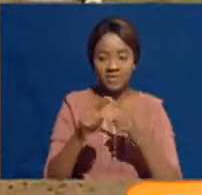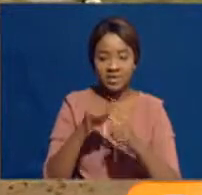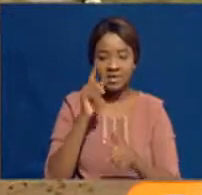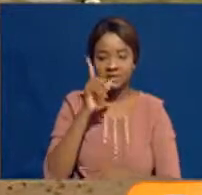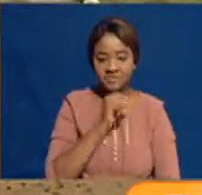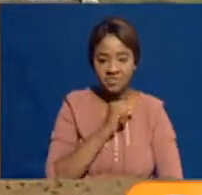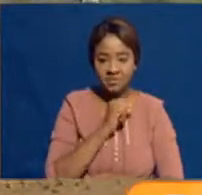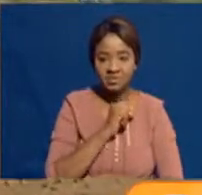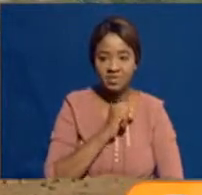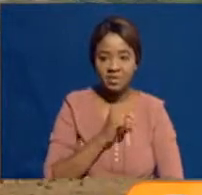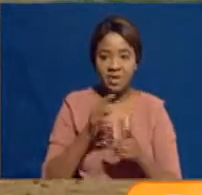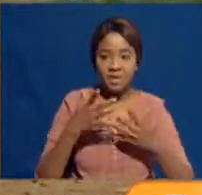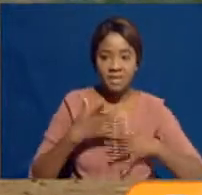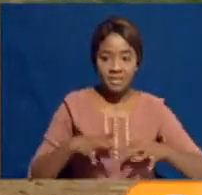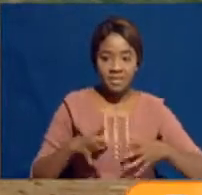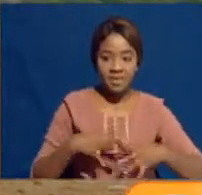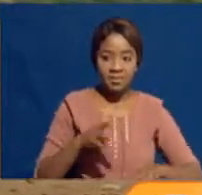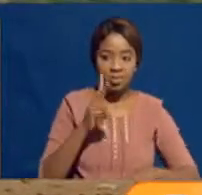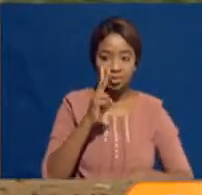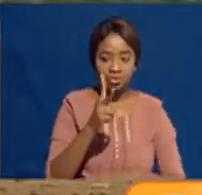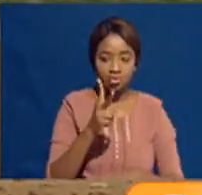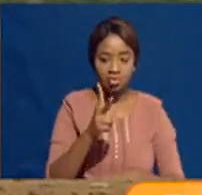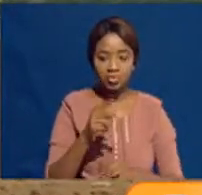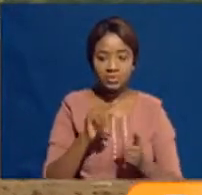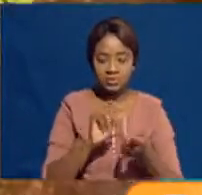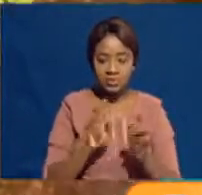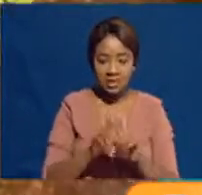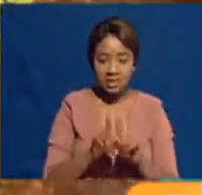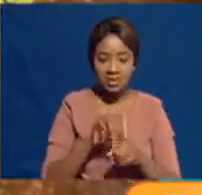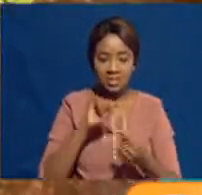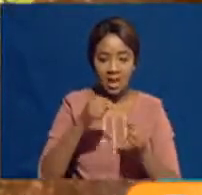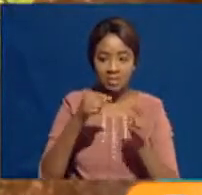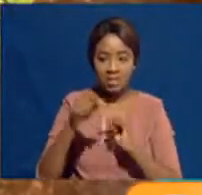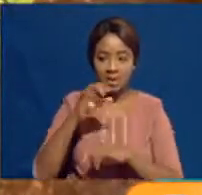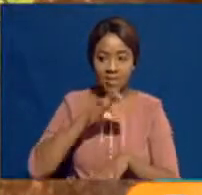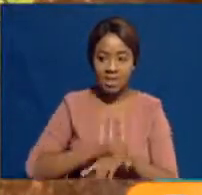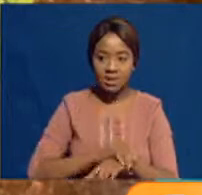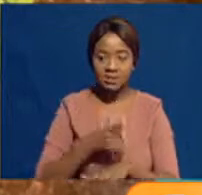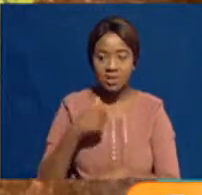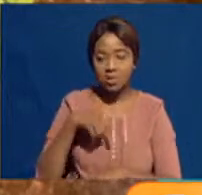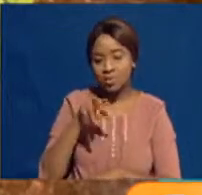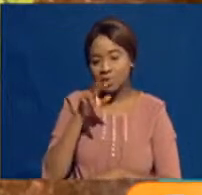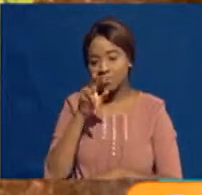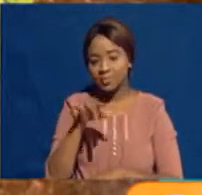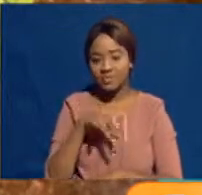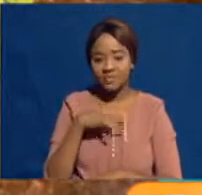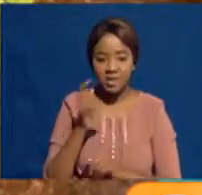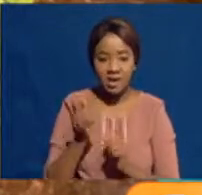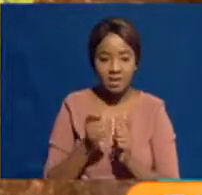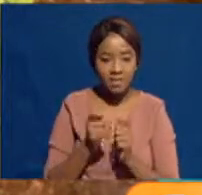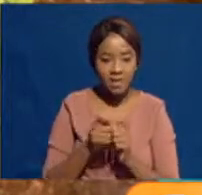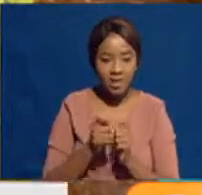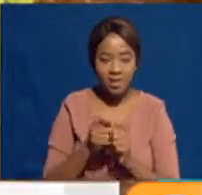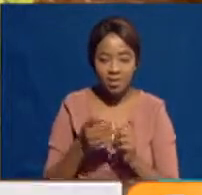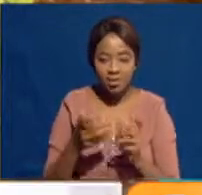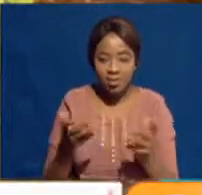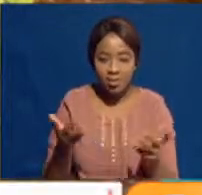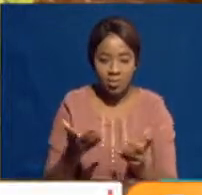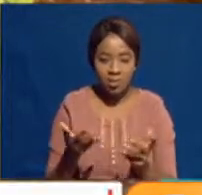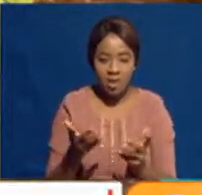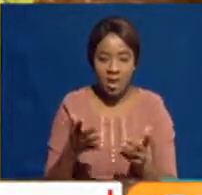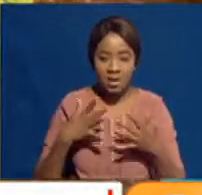hilo watu wawili waliachwa na majeraha mabaya. The most painful thing is the killings